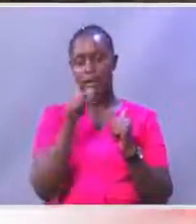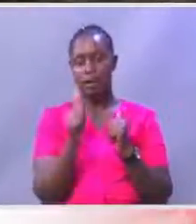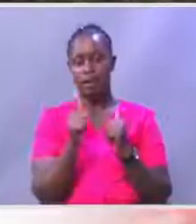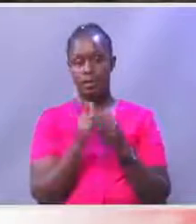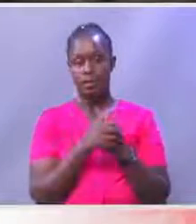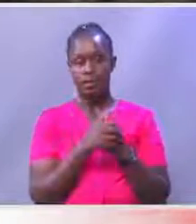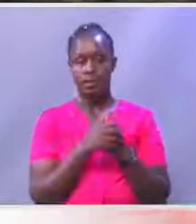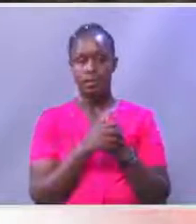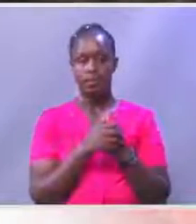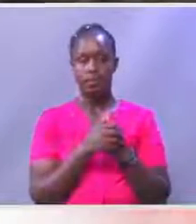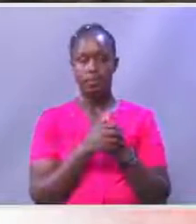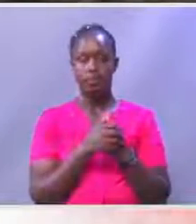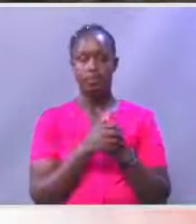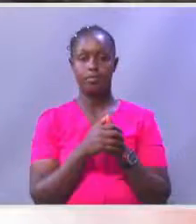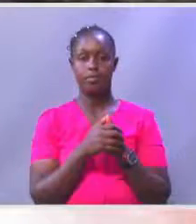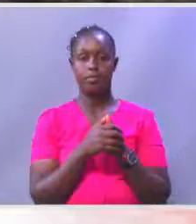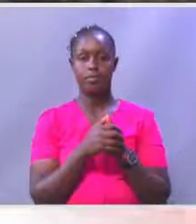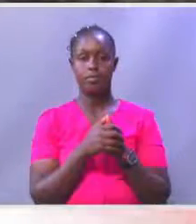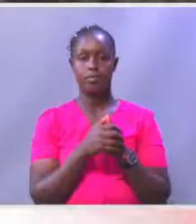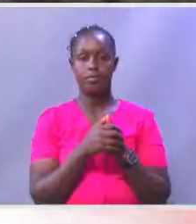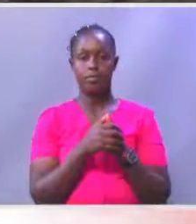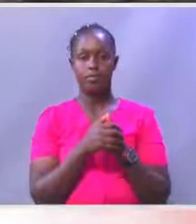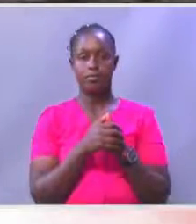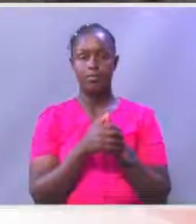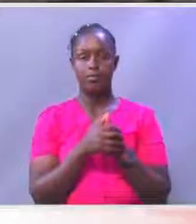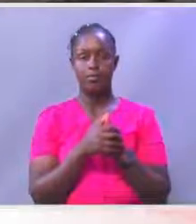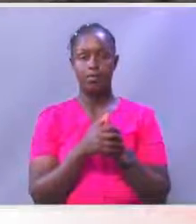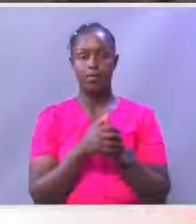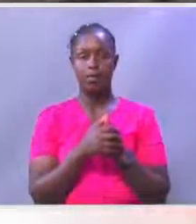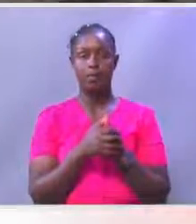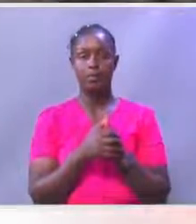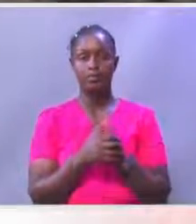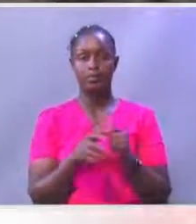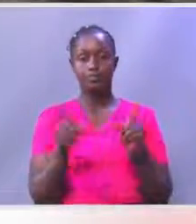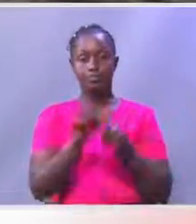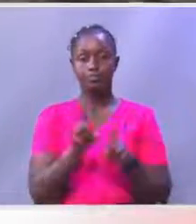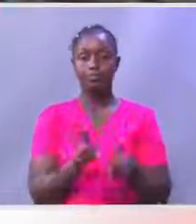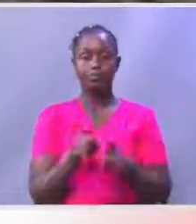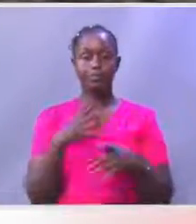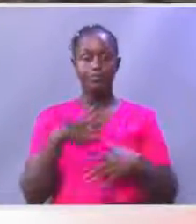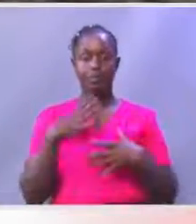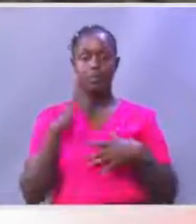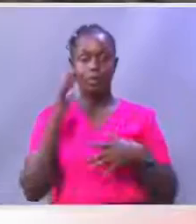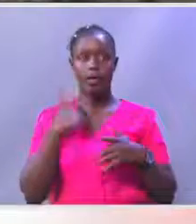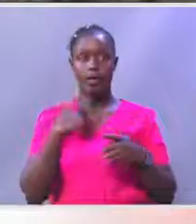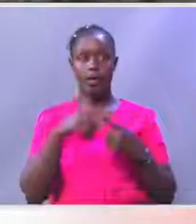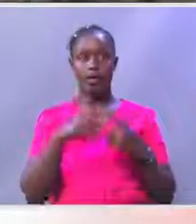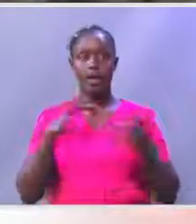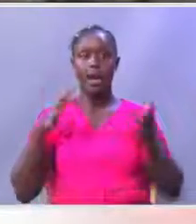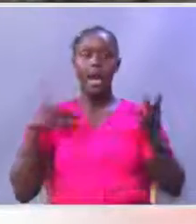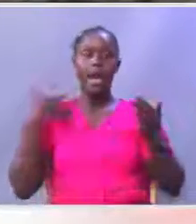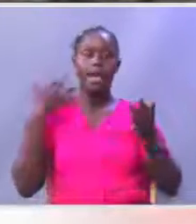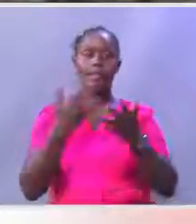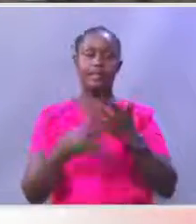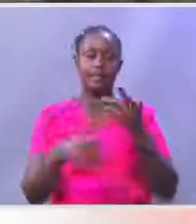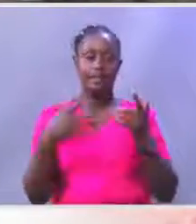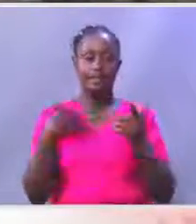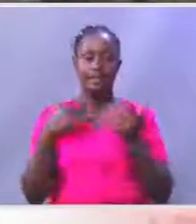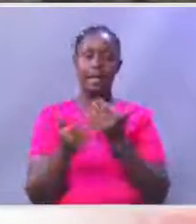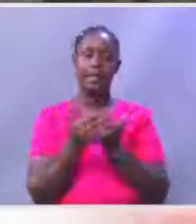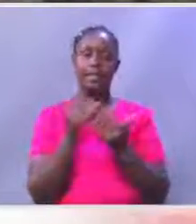Na vile vile watu wa KWS mpaka waangalie maisha ya binadamu kuliko ya